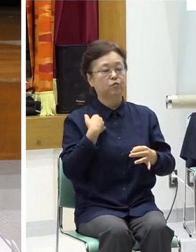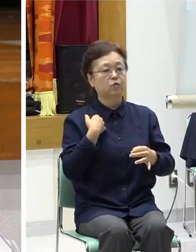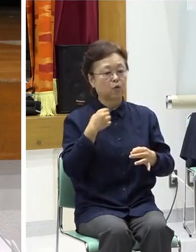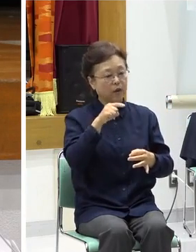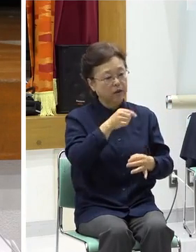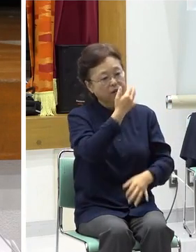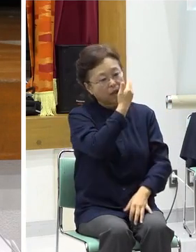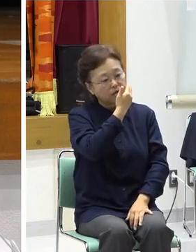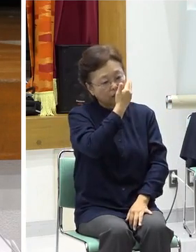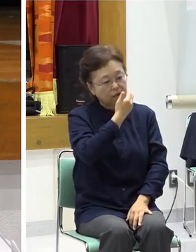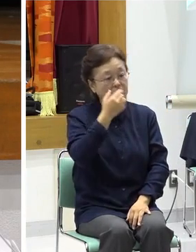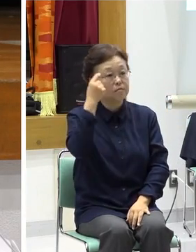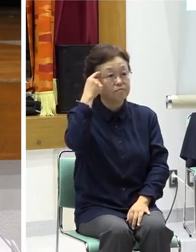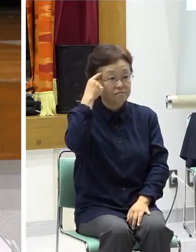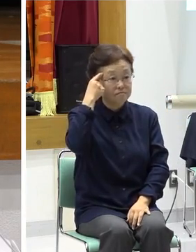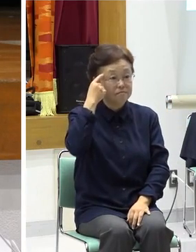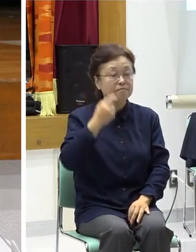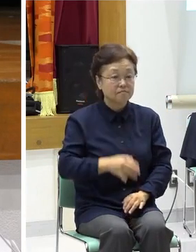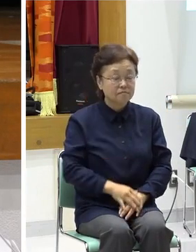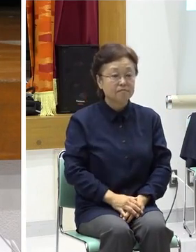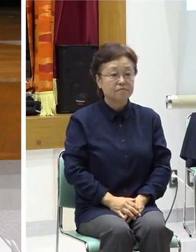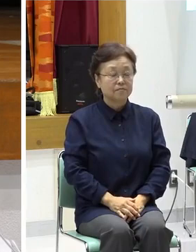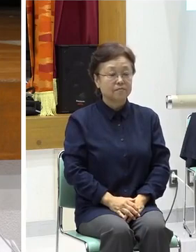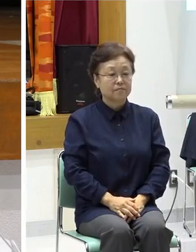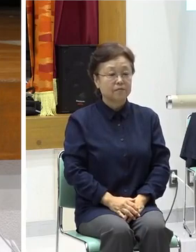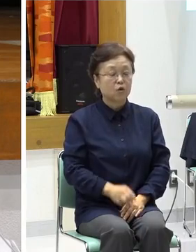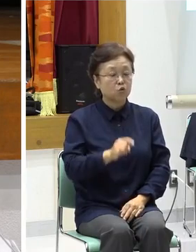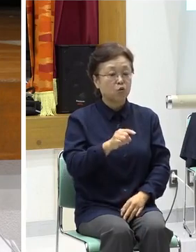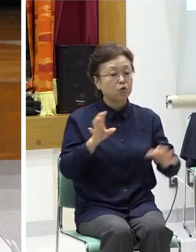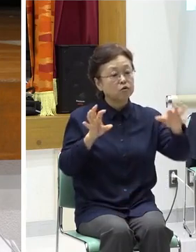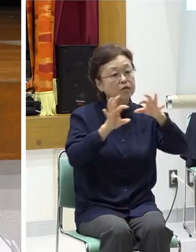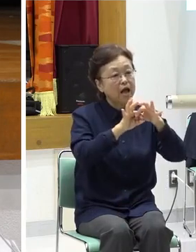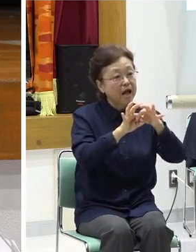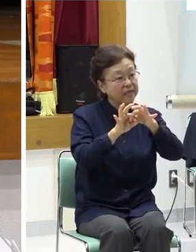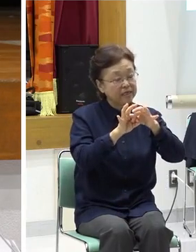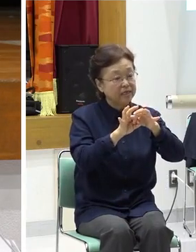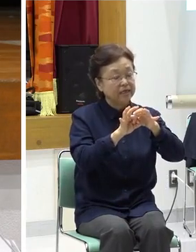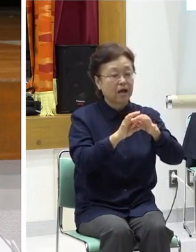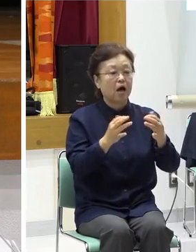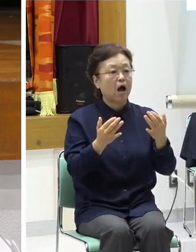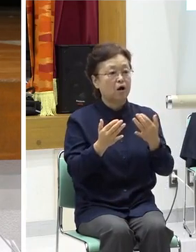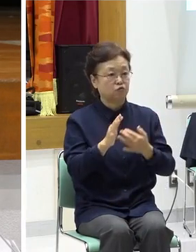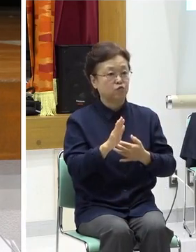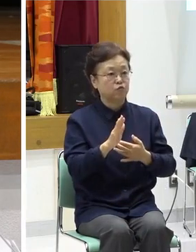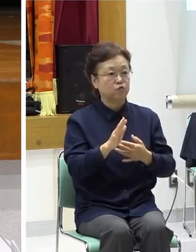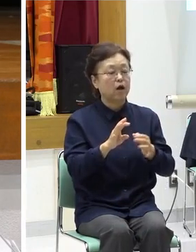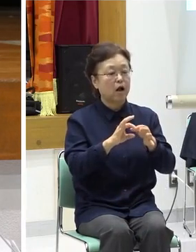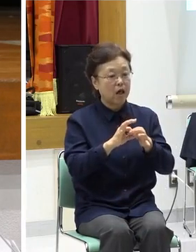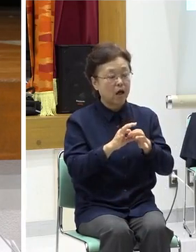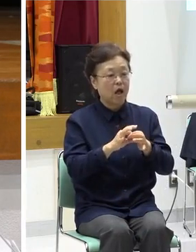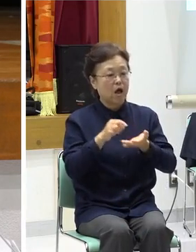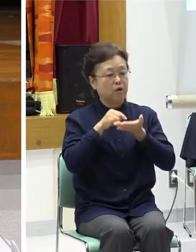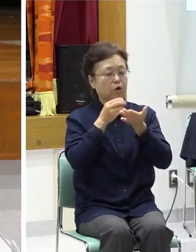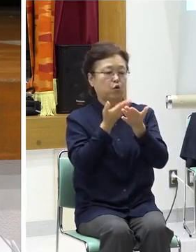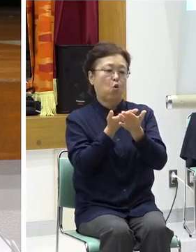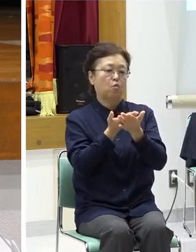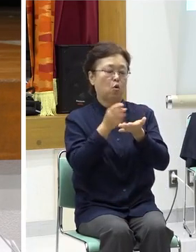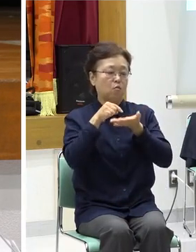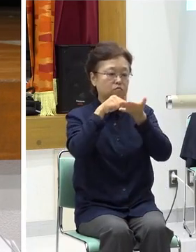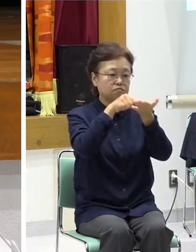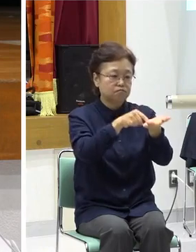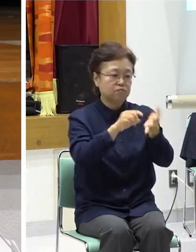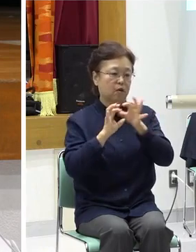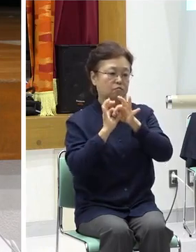大事なのかなというふうに思います。そういうつながりがあるからこそ、私たちの要望も伝え